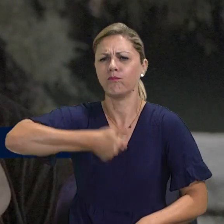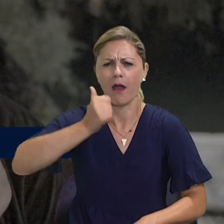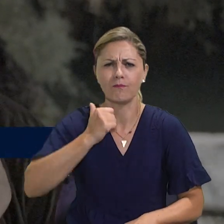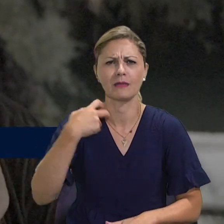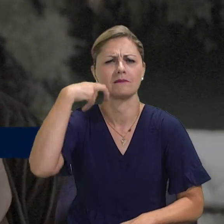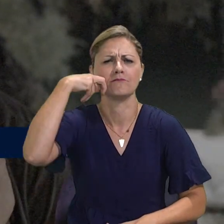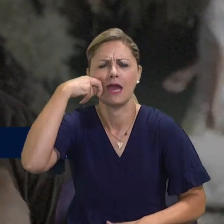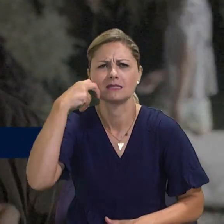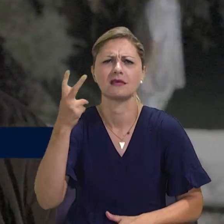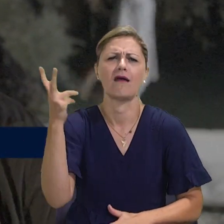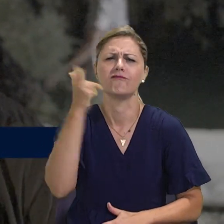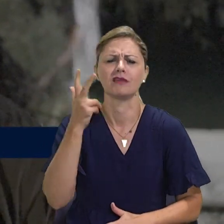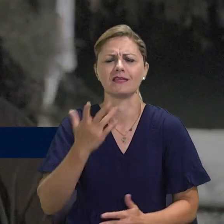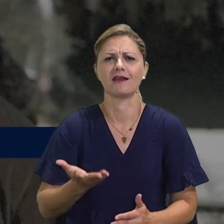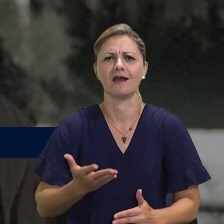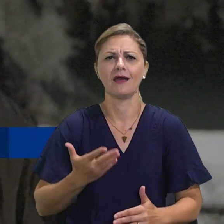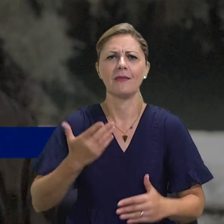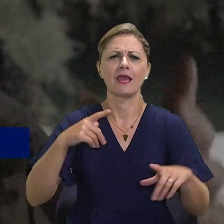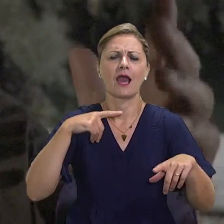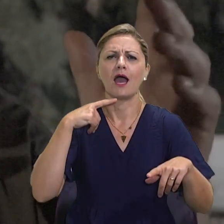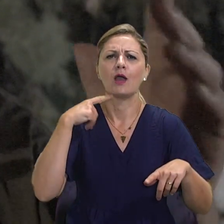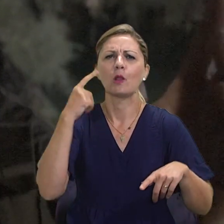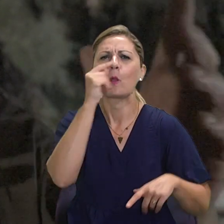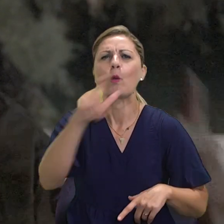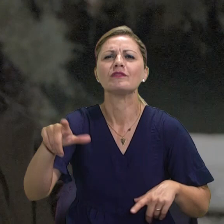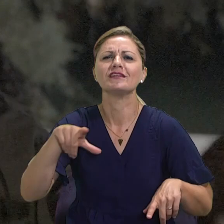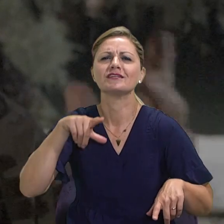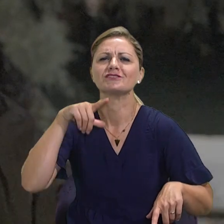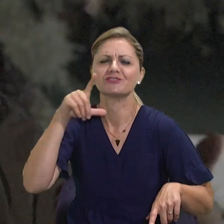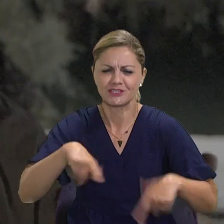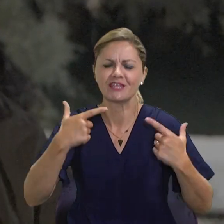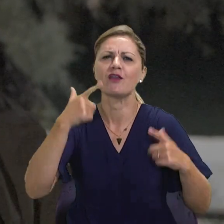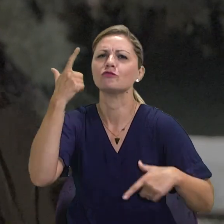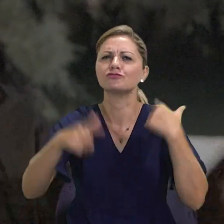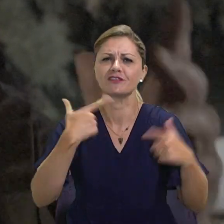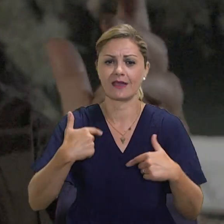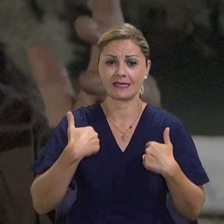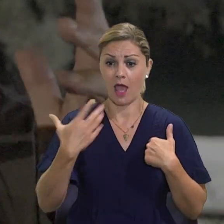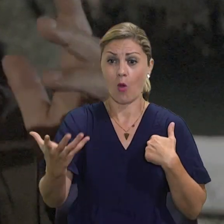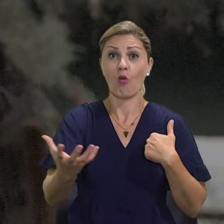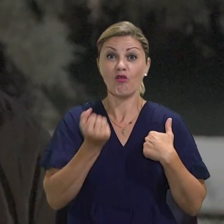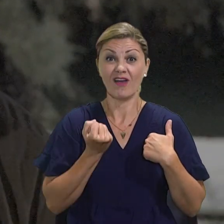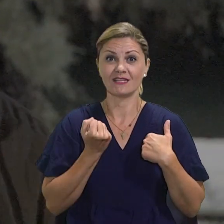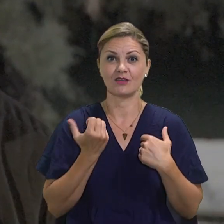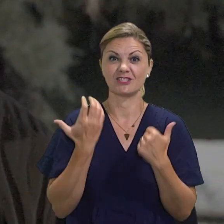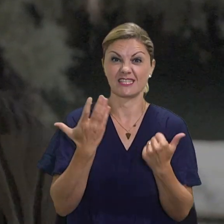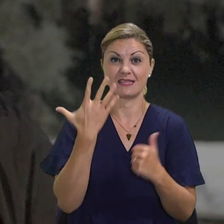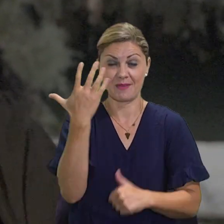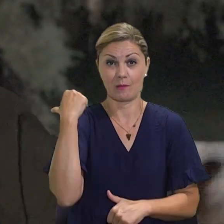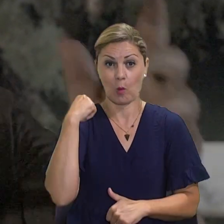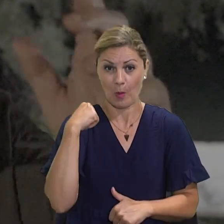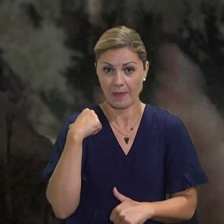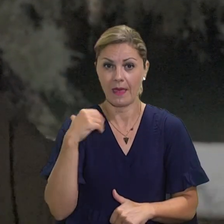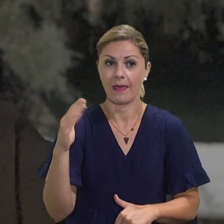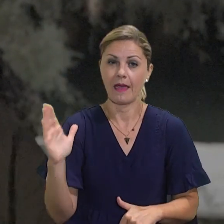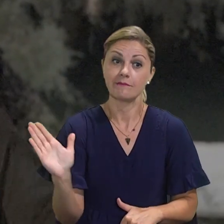popili smo ovdje mesa, vina, svega i neka ljudi živu i uživaju. Ja sam čovjek uvatija 65 godin,